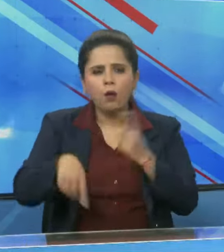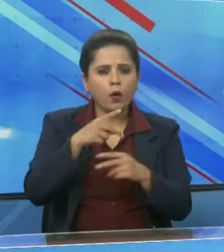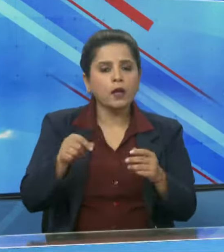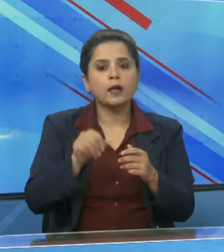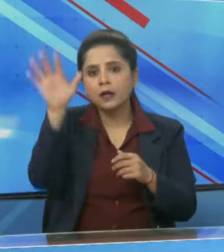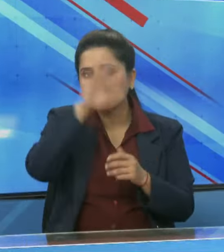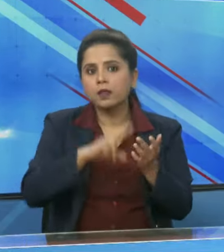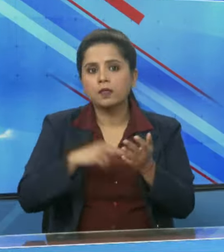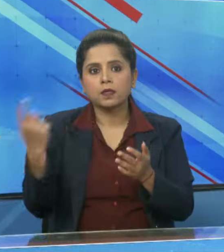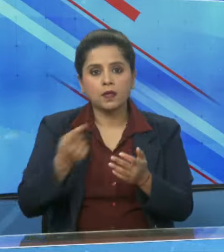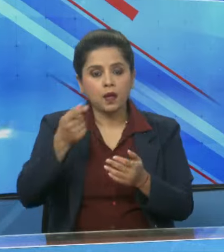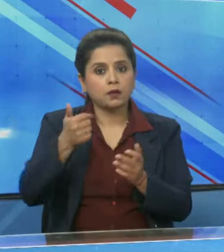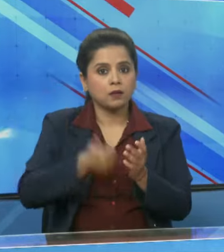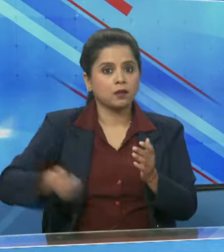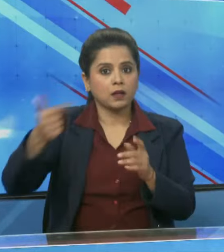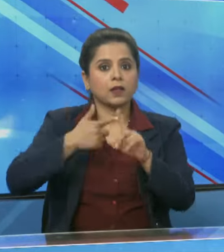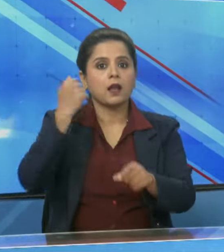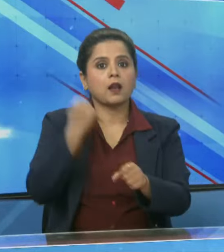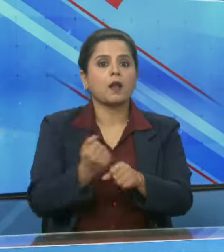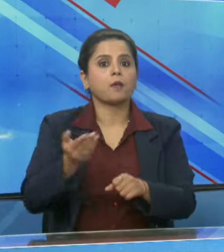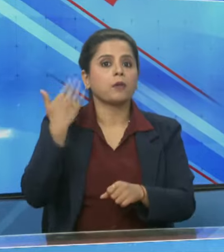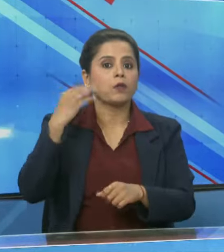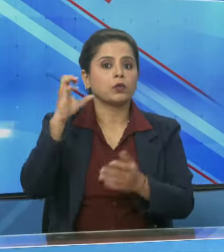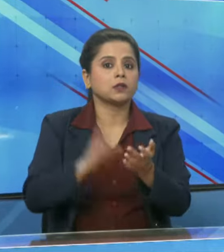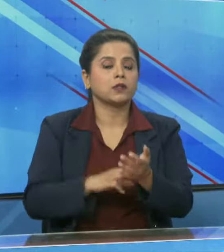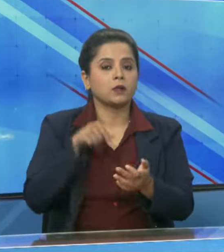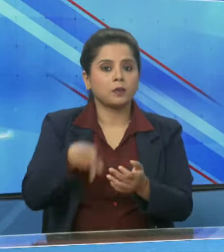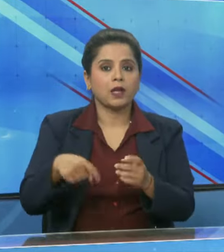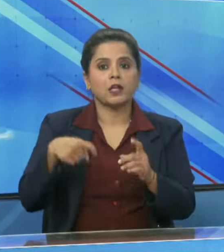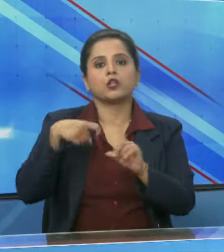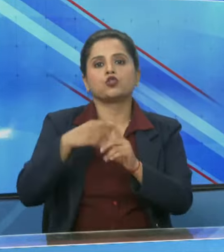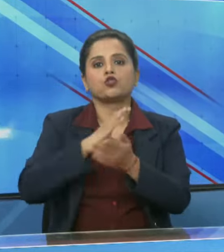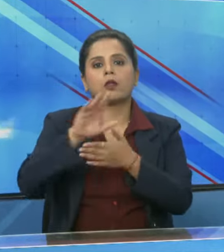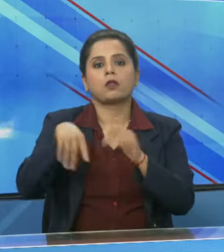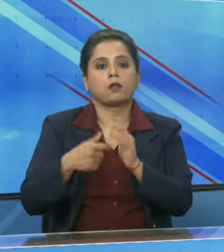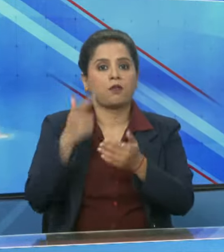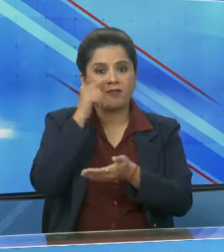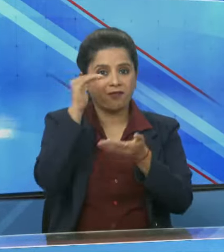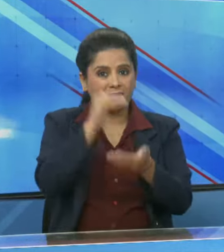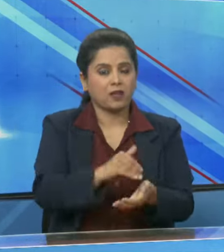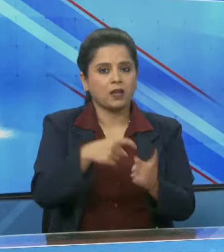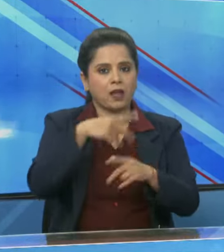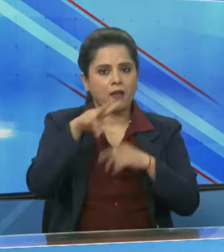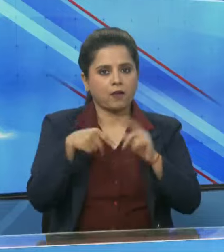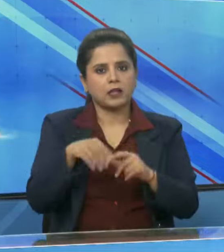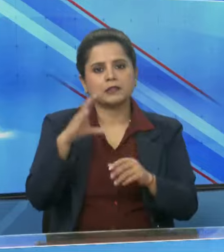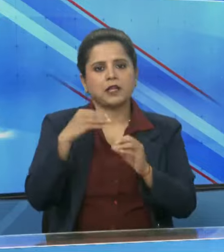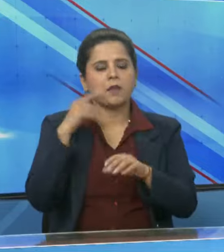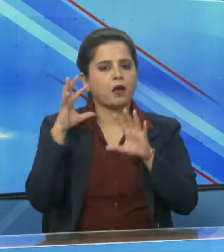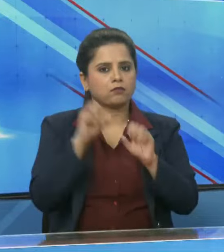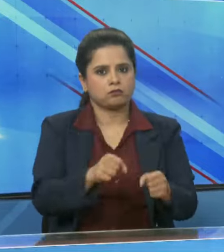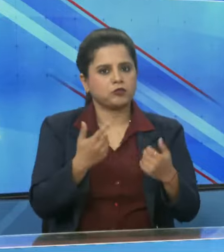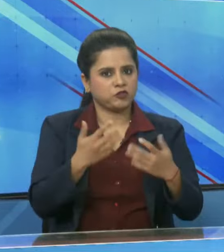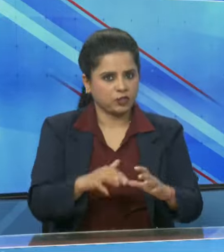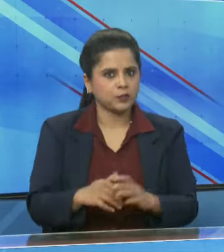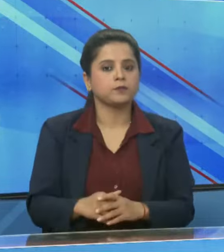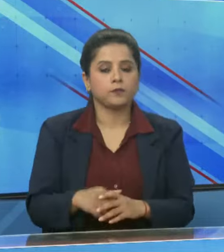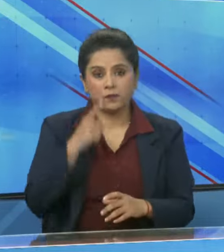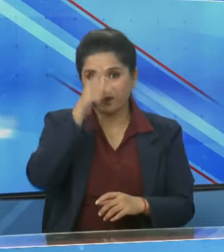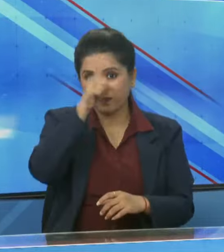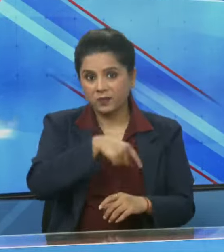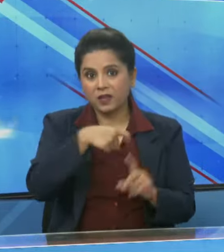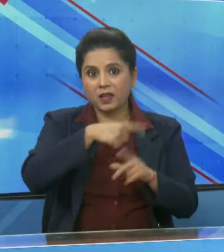और तेलंगाना के पूर्व मुख्यमंत्री के चंद्रशेखर राव की बेटी के कविता को सीबीआई ने गिरफ्तार कर लिया है। के